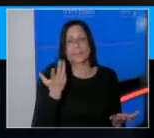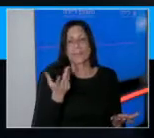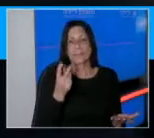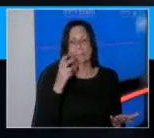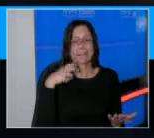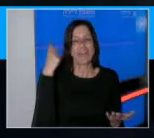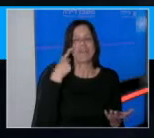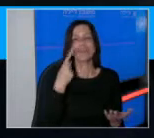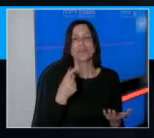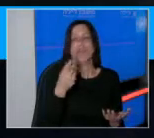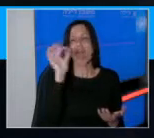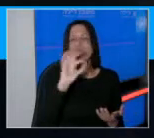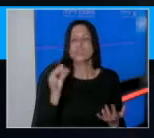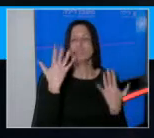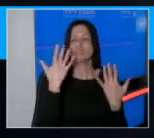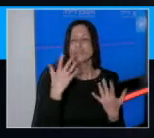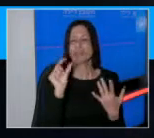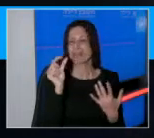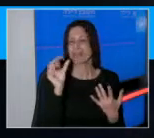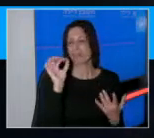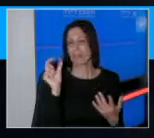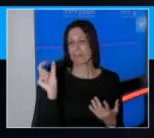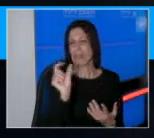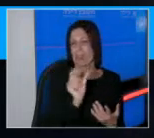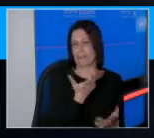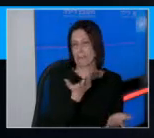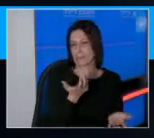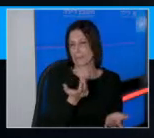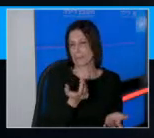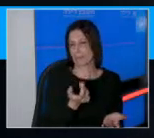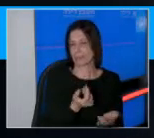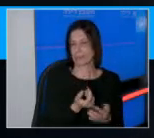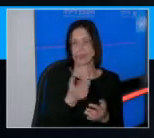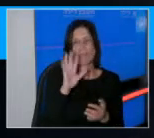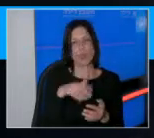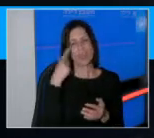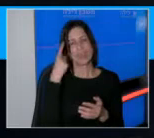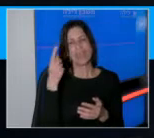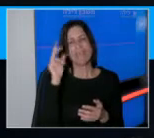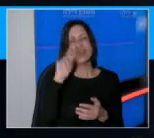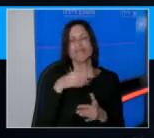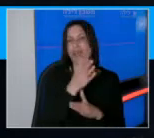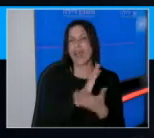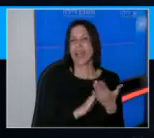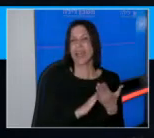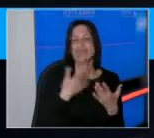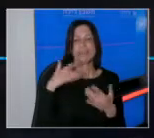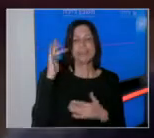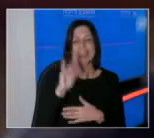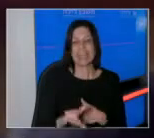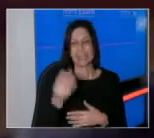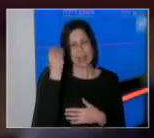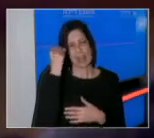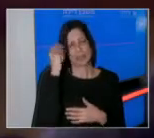יודעים שבאחוזים זה מספר קטן מאוד של מילים, ואפילו יש של ידיעה, ויש אפילו כאלה שמתנגדים